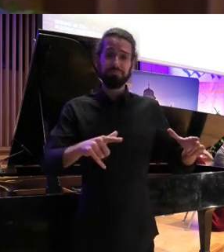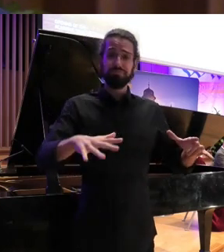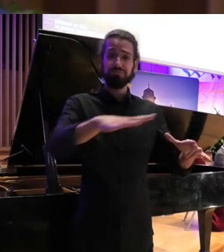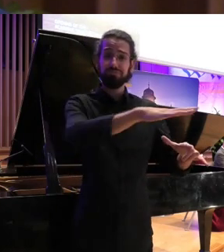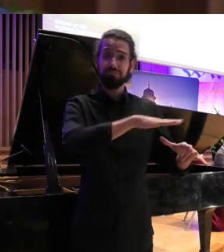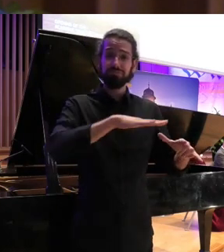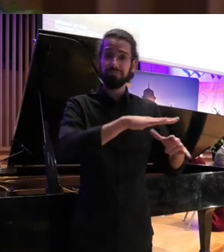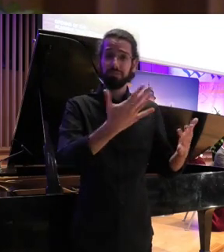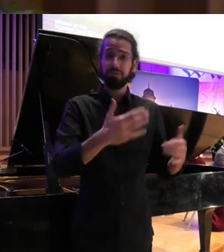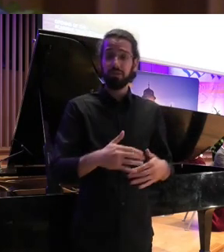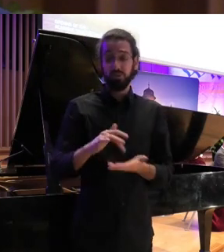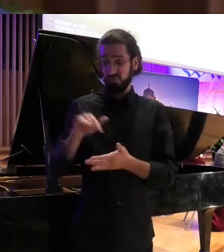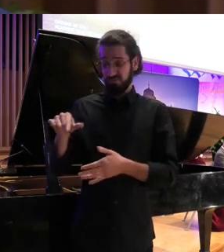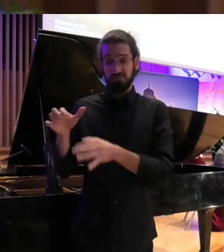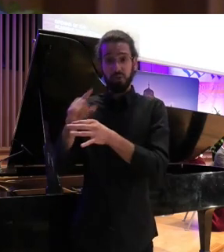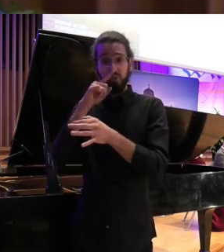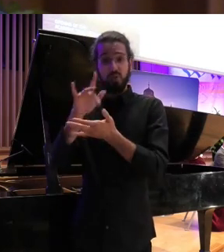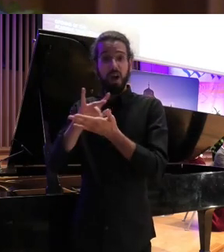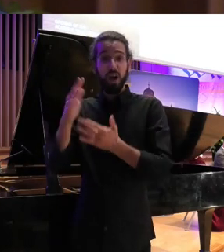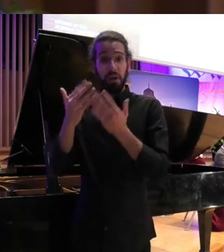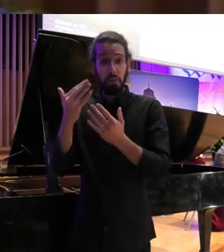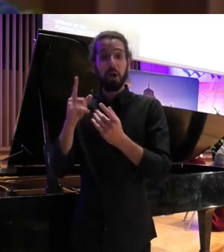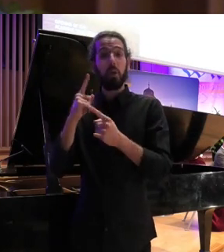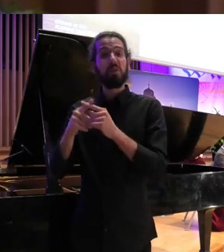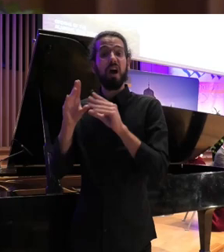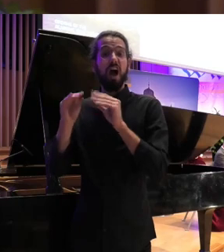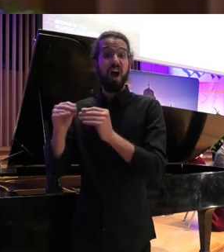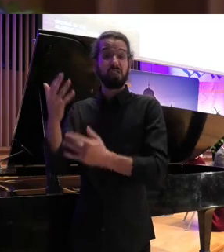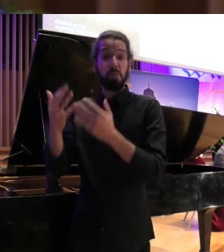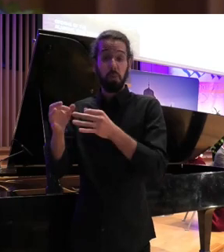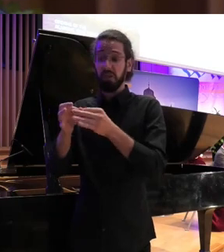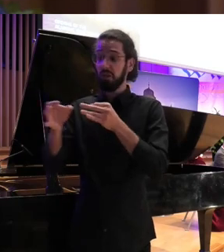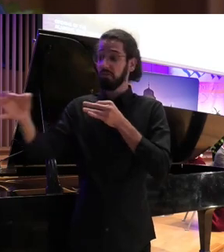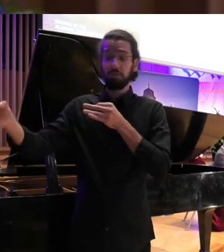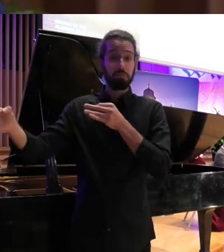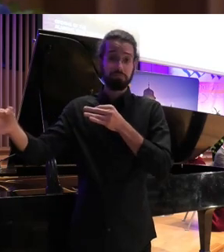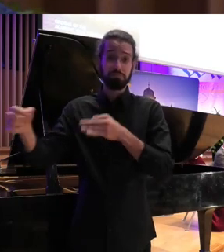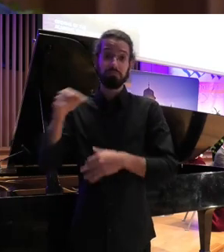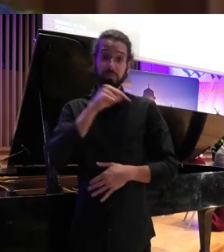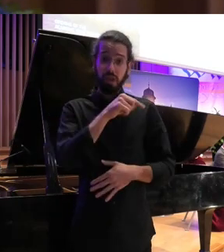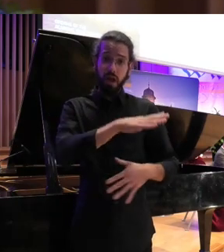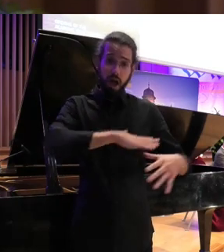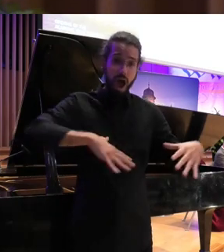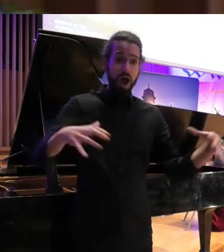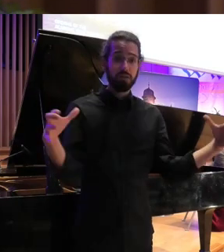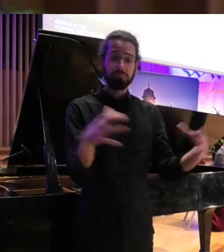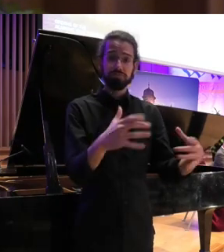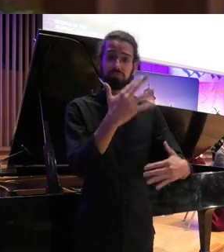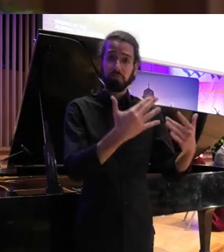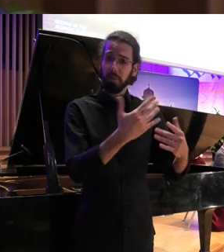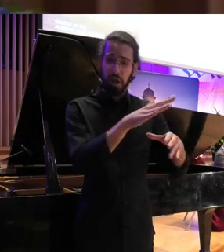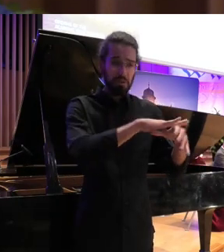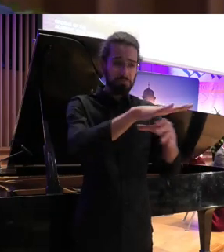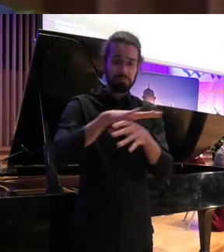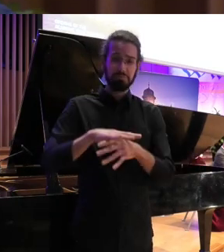angewandte Mathematik ist in einem ganz anderen Ort oder einem ganz anderen Institut, sondern es ist die gesamte Breite der Mathematik. Und ich denke, wir können viele Probleme